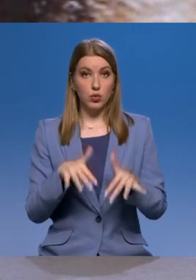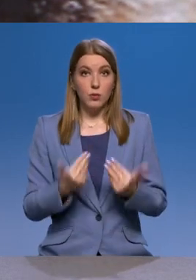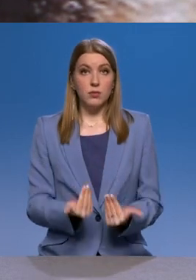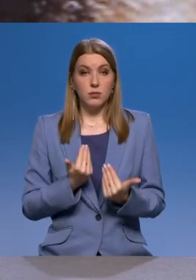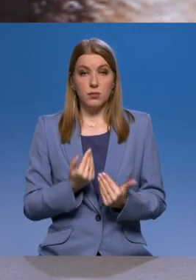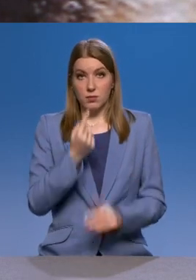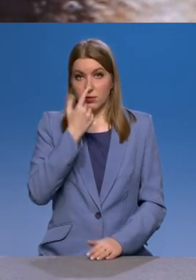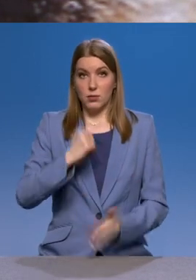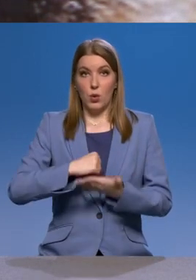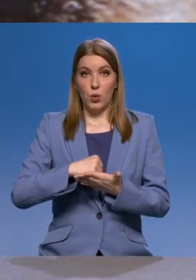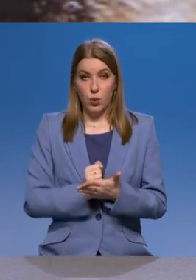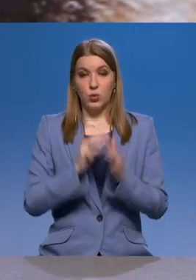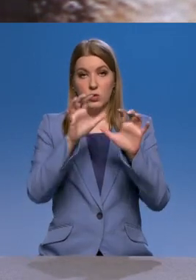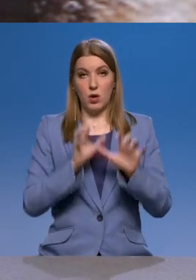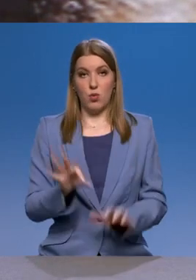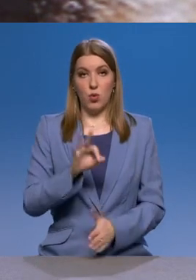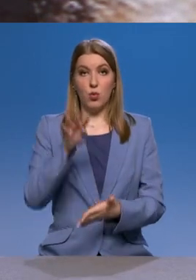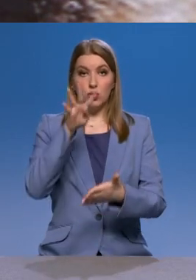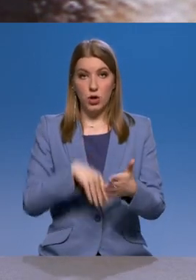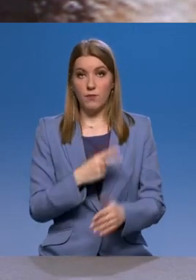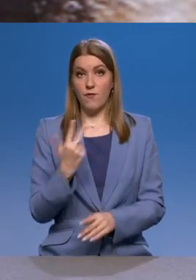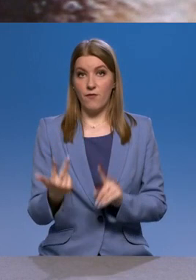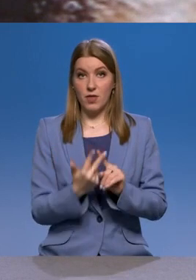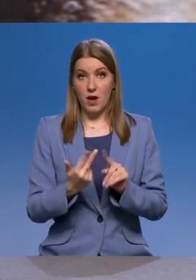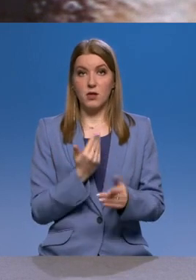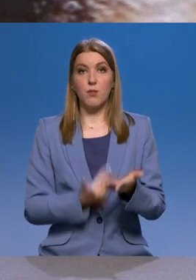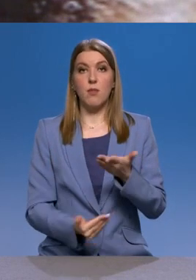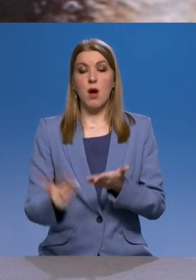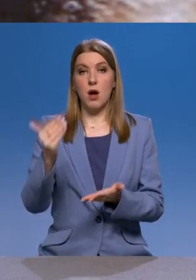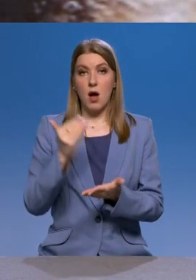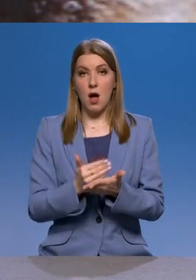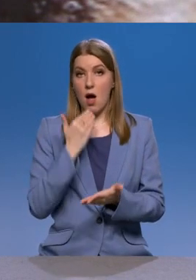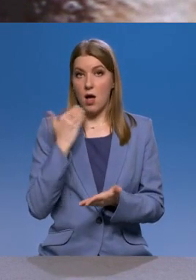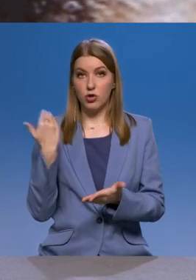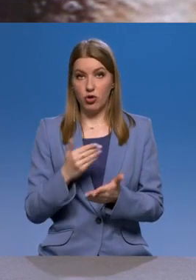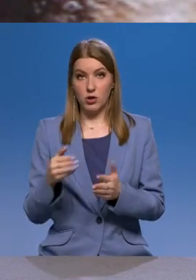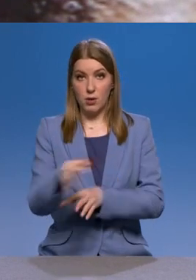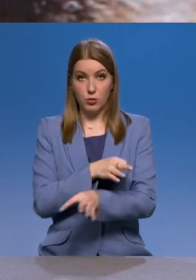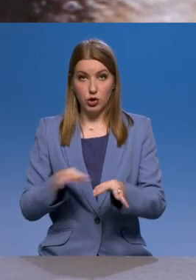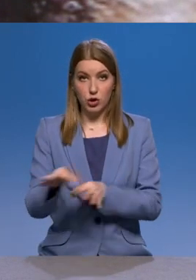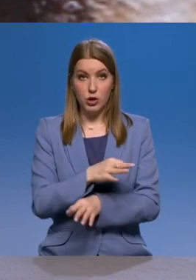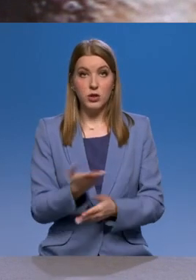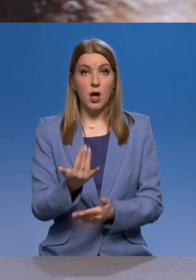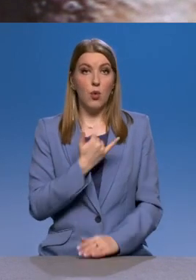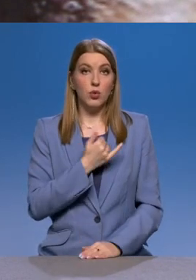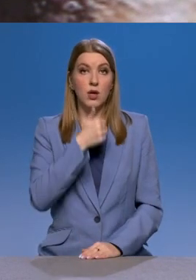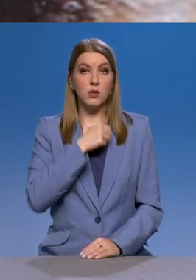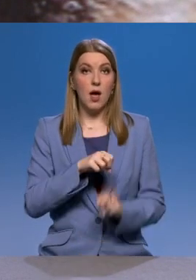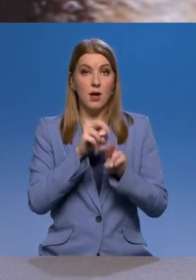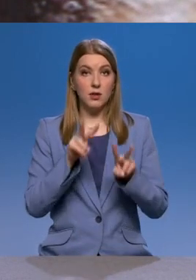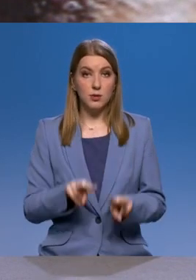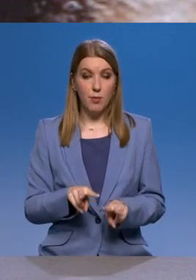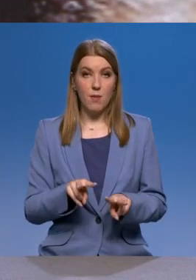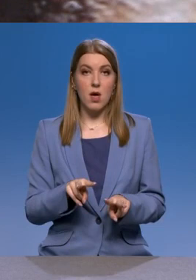за укусы собак в третьем окончательном чтении. Подключаем к разговору еще одного эксперта, Ольга Качалкина, кинолог, руководитель